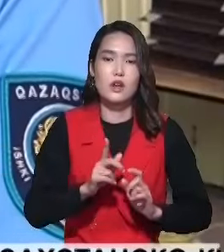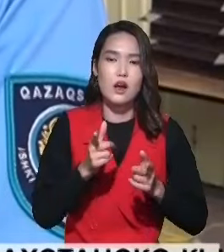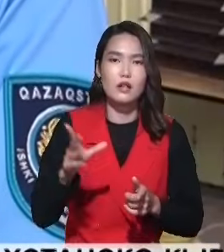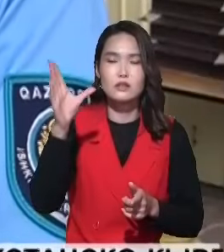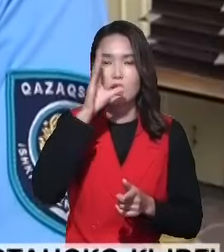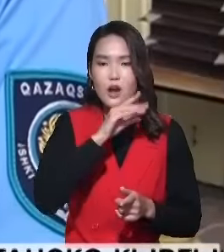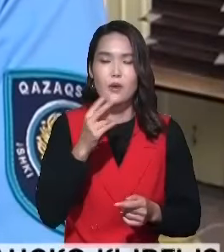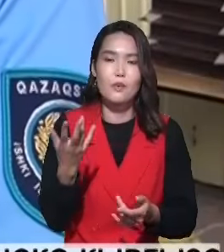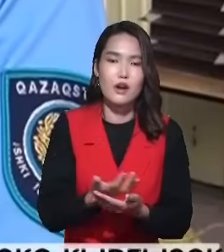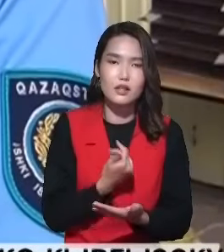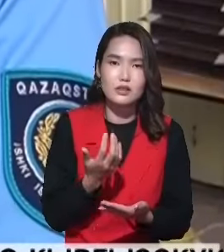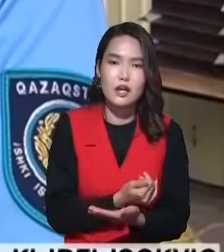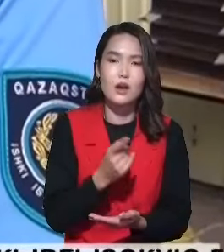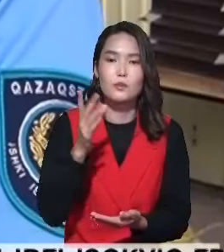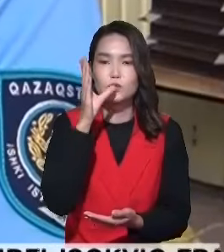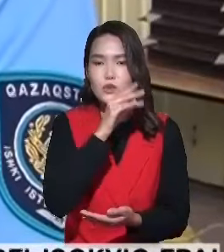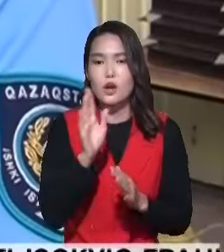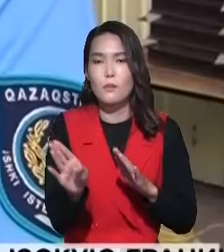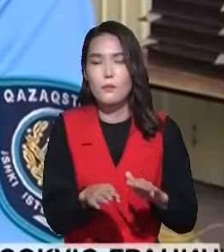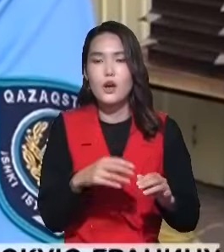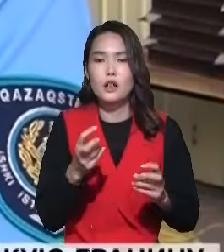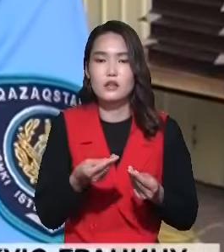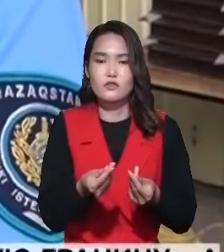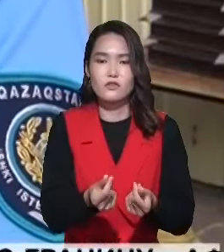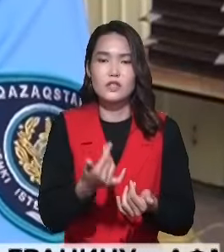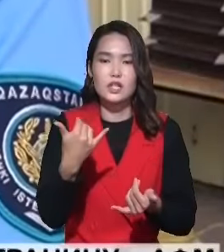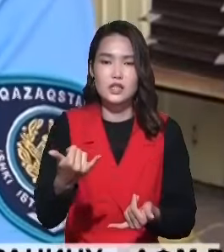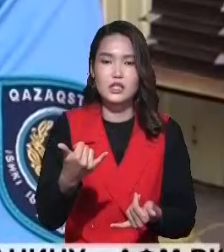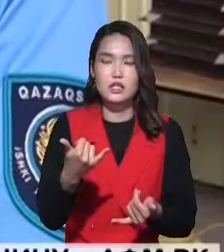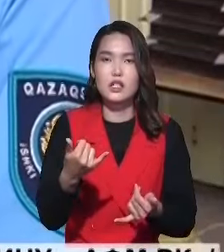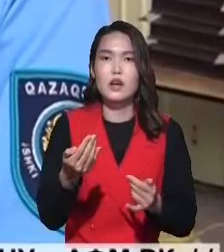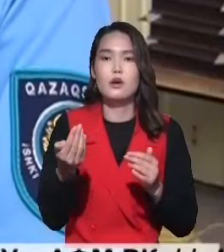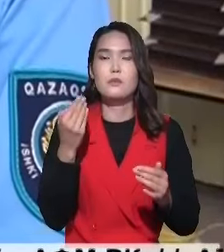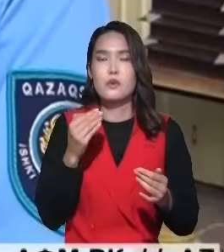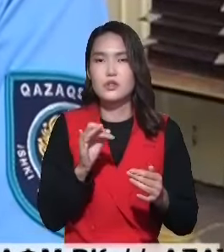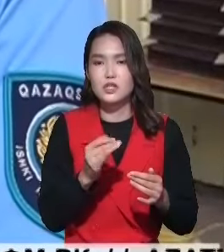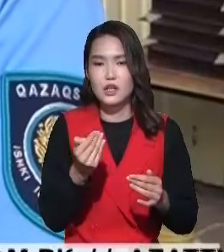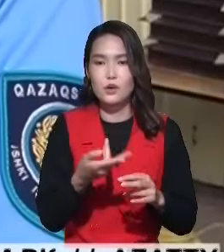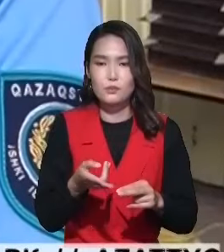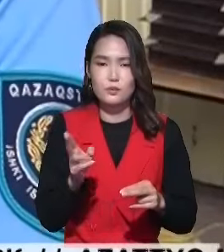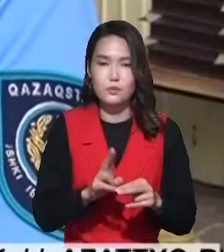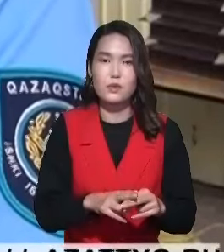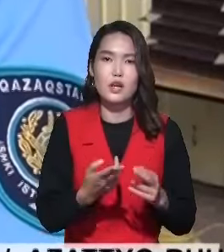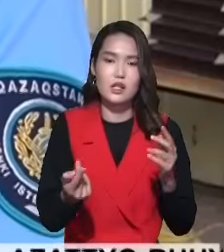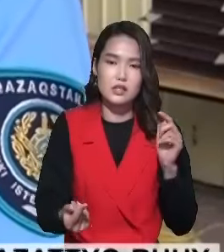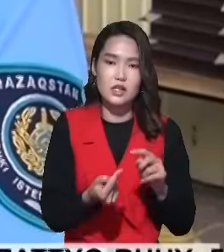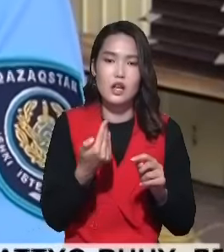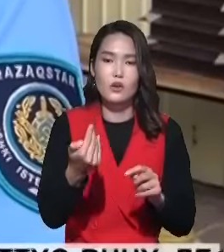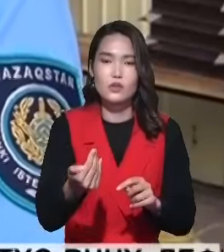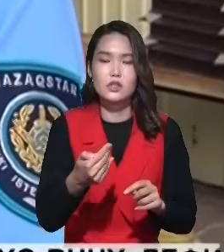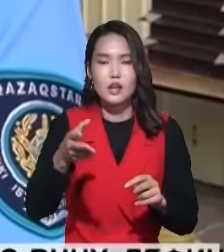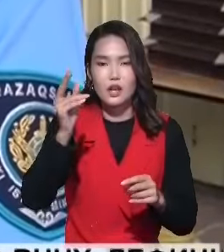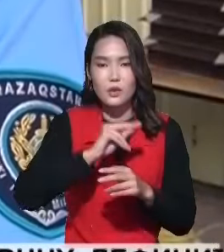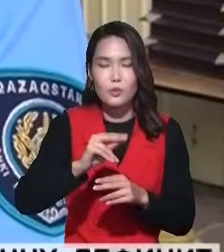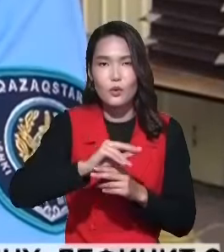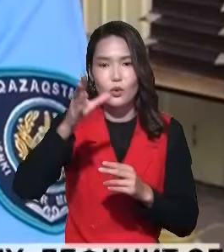работать, зарабатывать, так как это влияет на их досрочное освобождение. И, соответственно, они погашают свои исковые